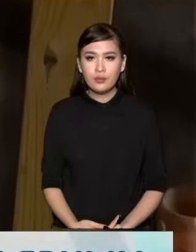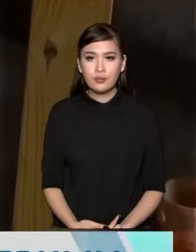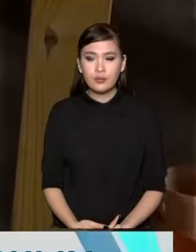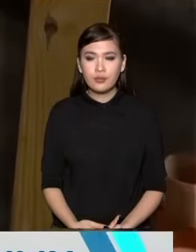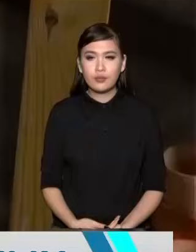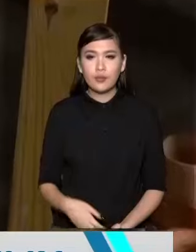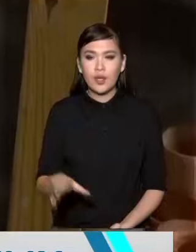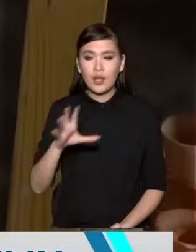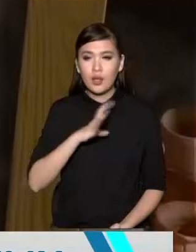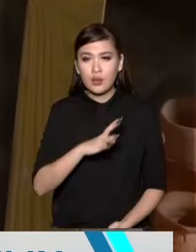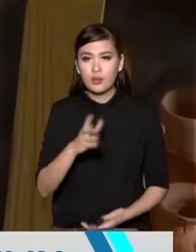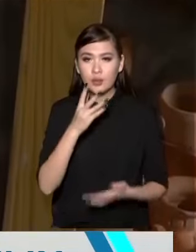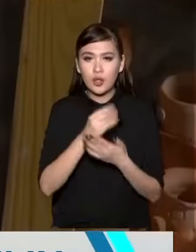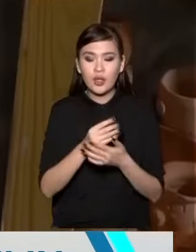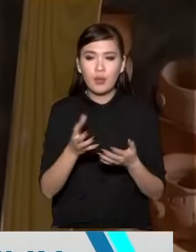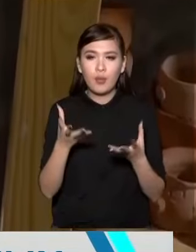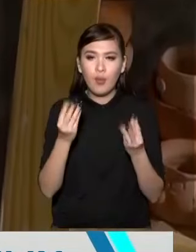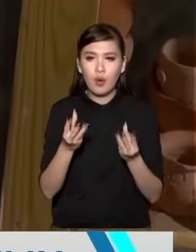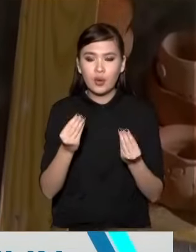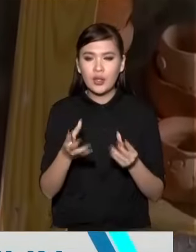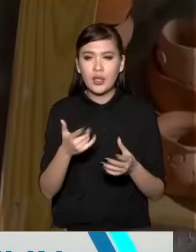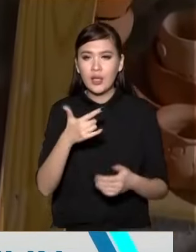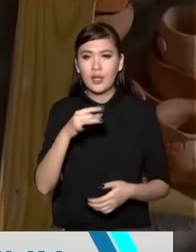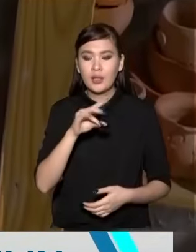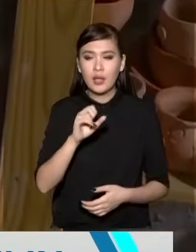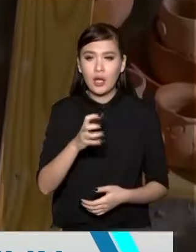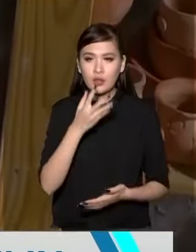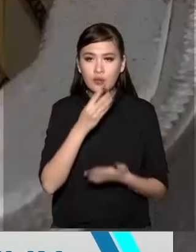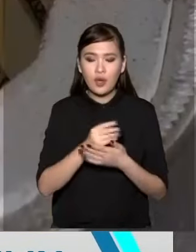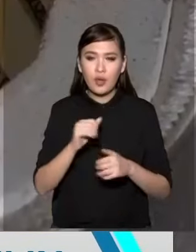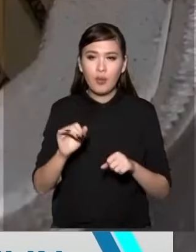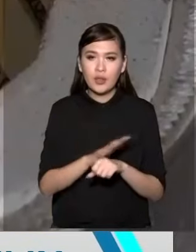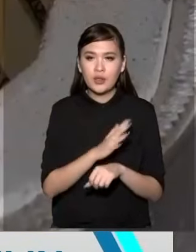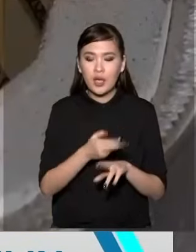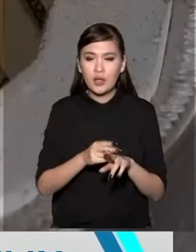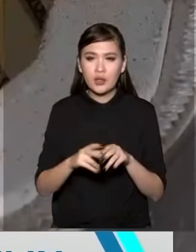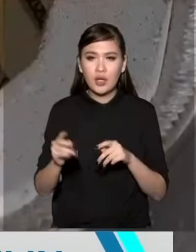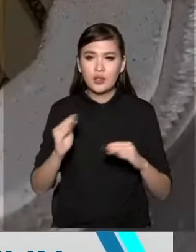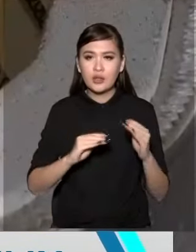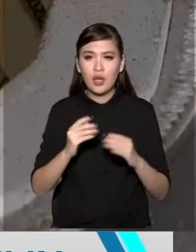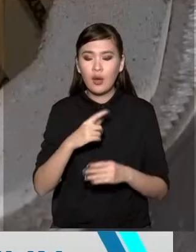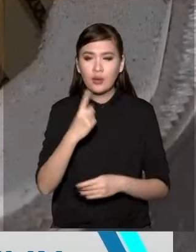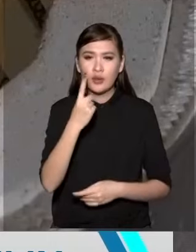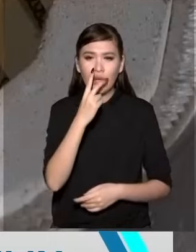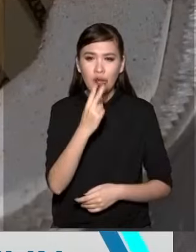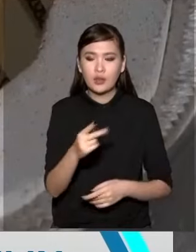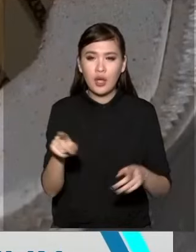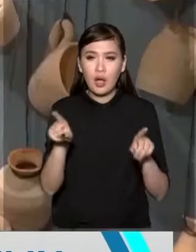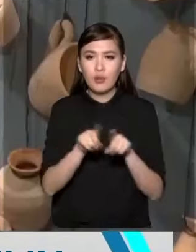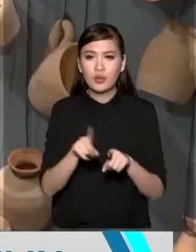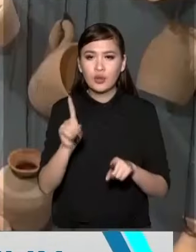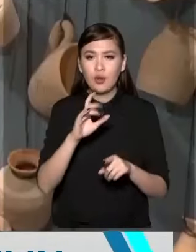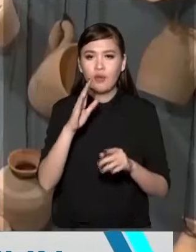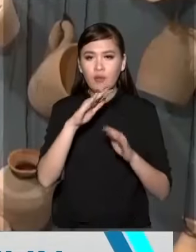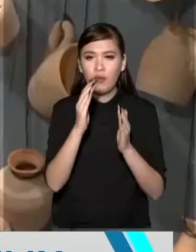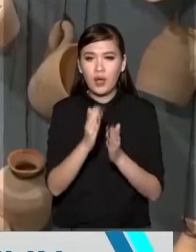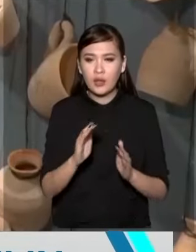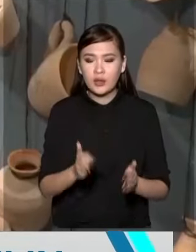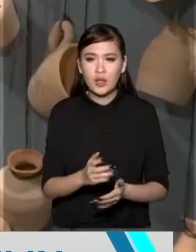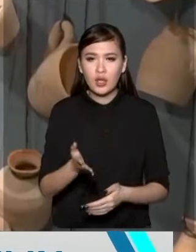Жар от печи и запах мокрой глины. В гончарной мастерской своя атмосфера. Это только на первый взгляд кажется, что сделать вазу или